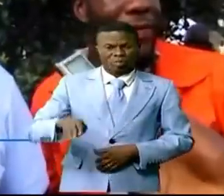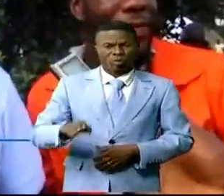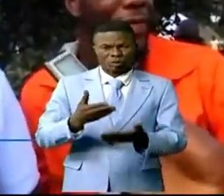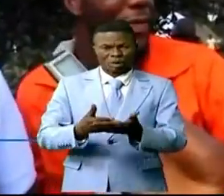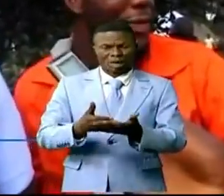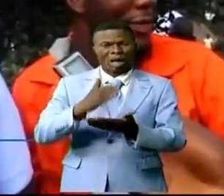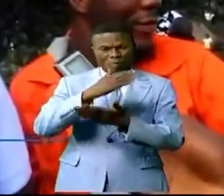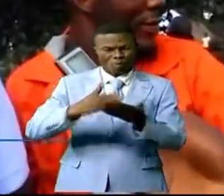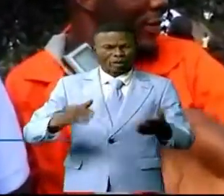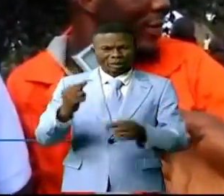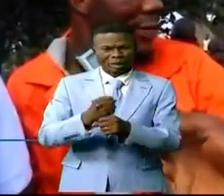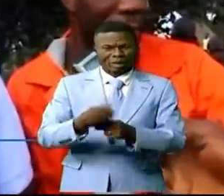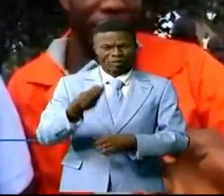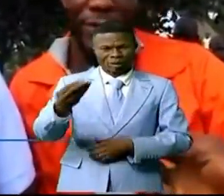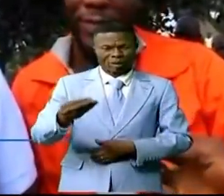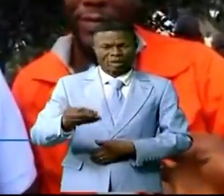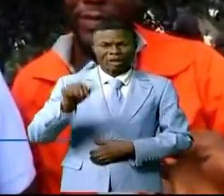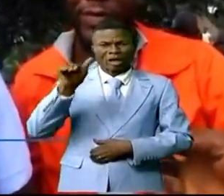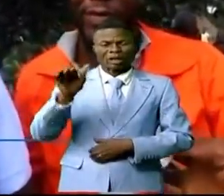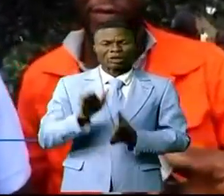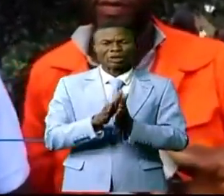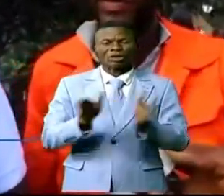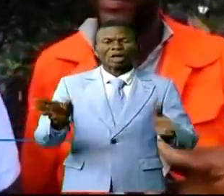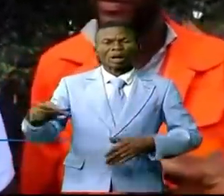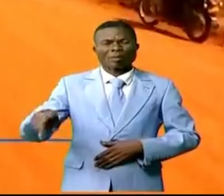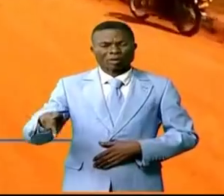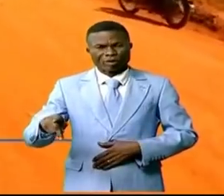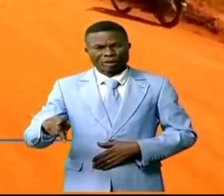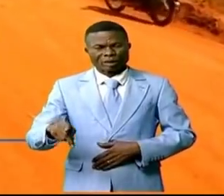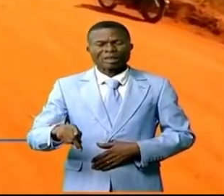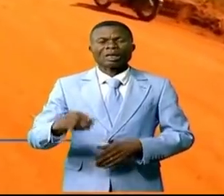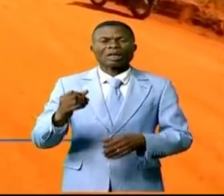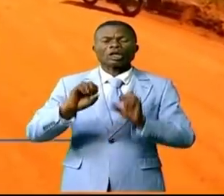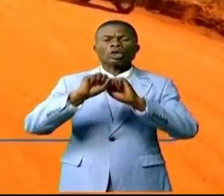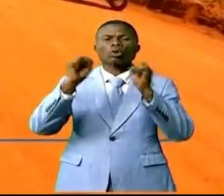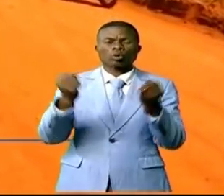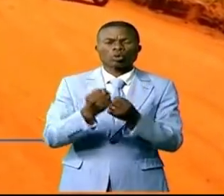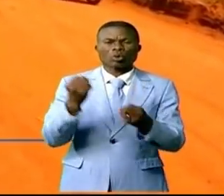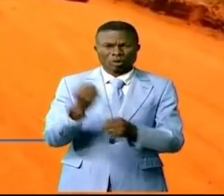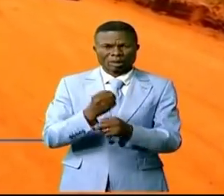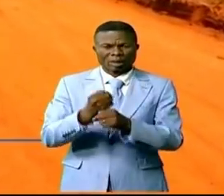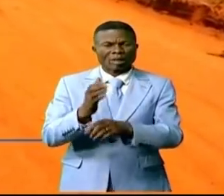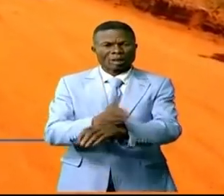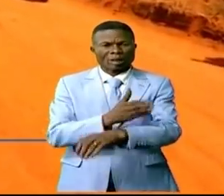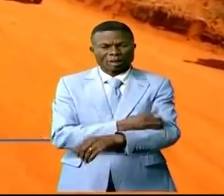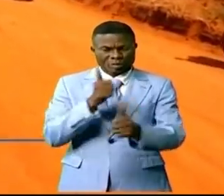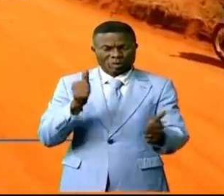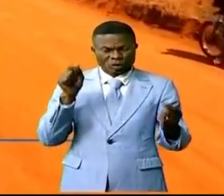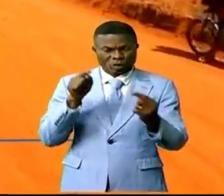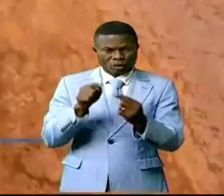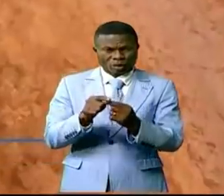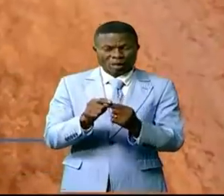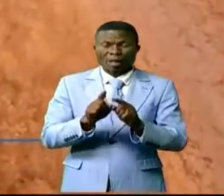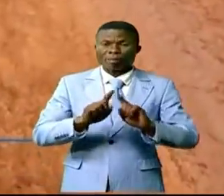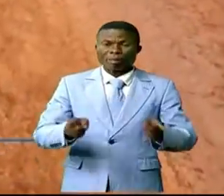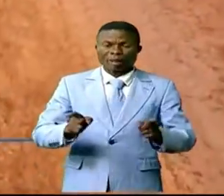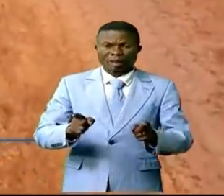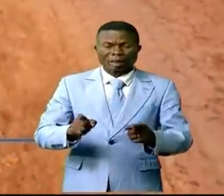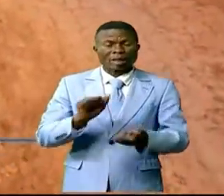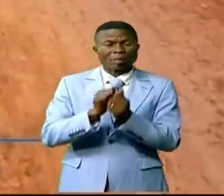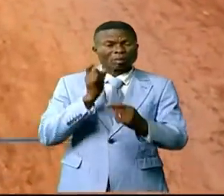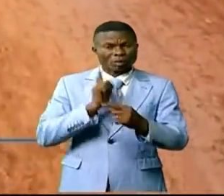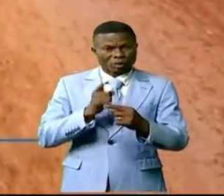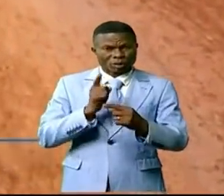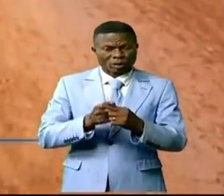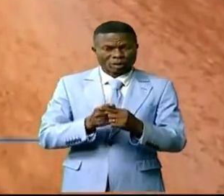le directeur provincial de l'Office des routes, Benjamin Jima Biangandou, les travaux évoluent très bien jusqu'ici, malgré les difficultés dues